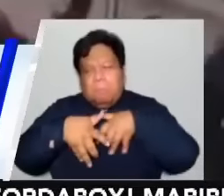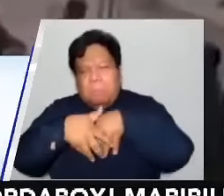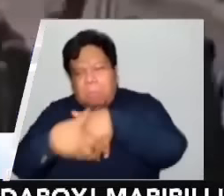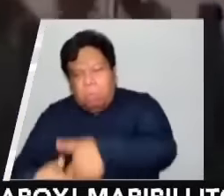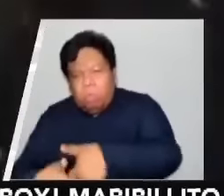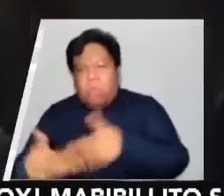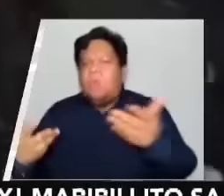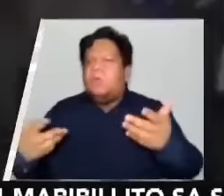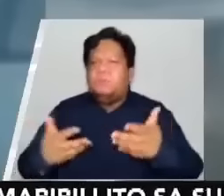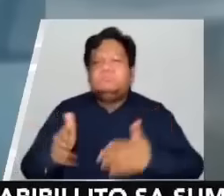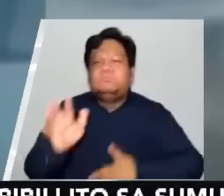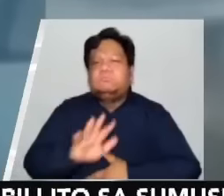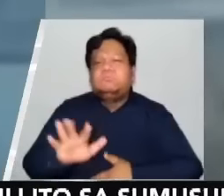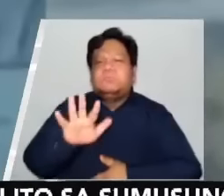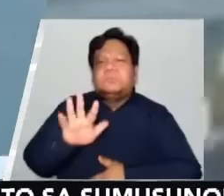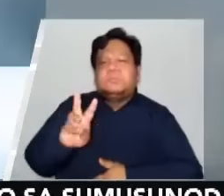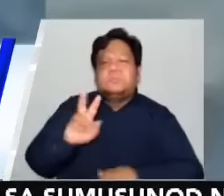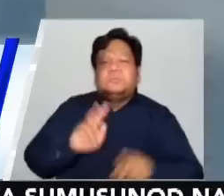nasawi.